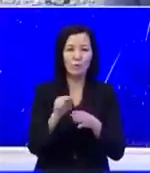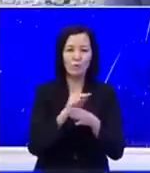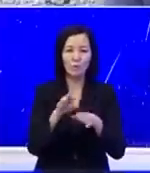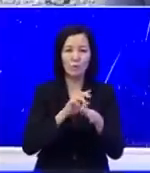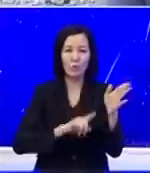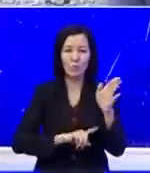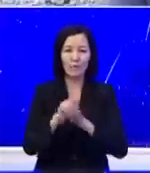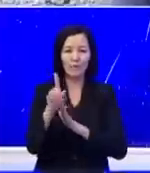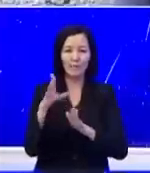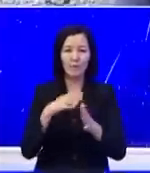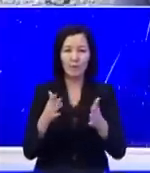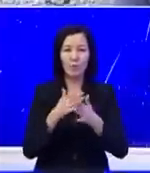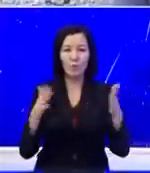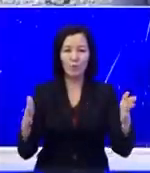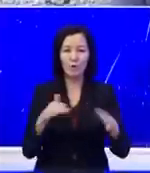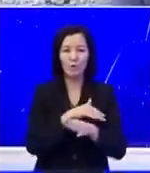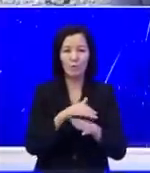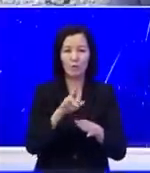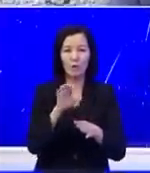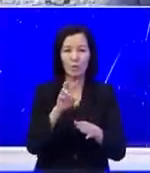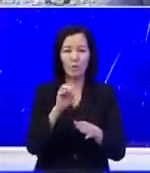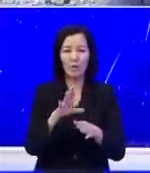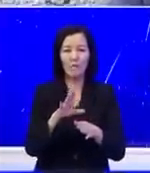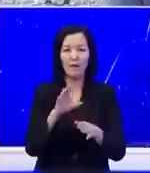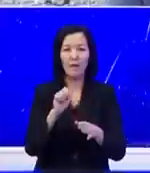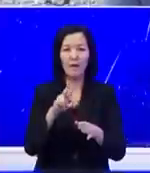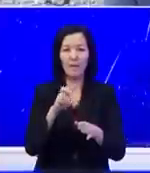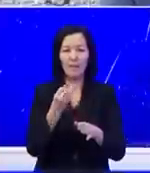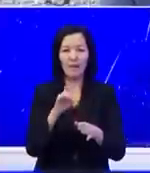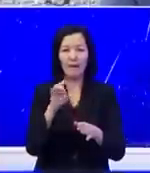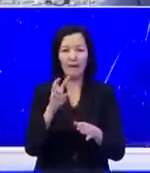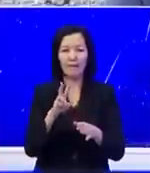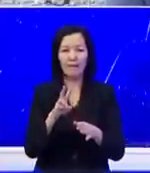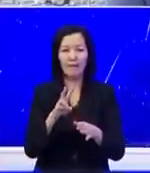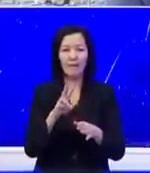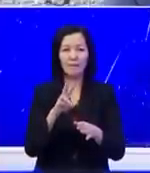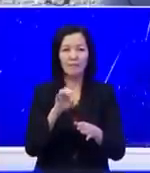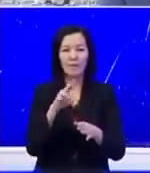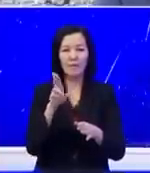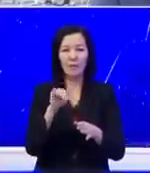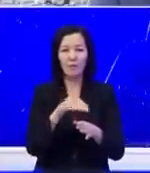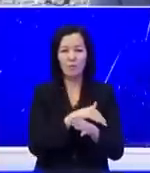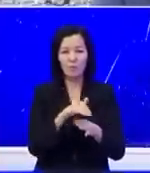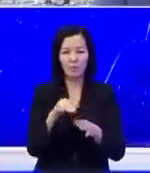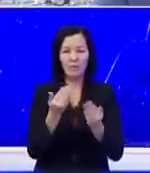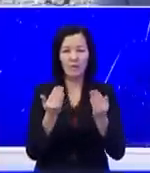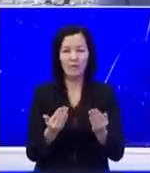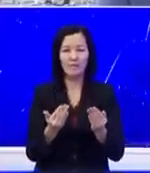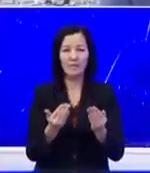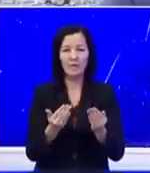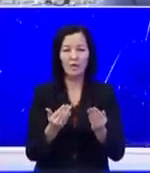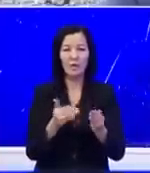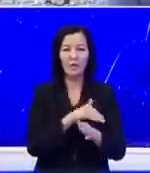көз бізде жасалып жатқан үлкен көшелер мына Қонаев пен Абылайхана және қазір біз тұрған Медеу көшесі. Бұжеді қазір жол